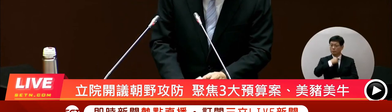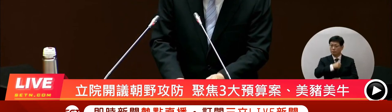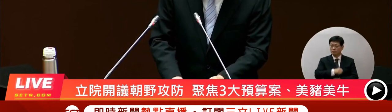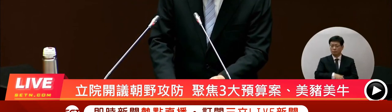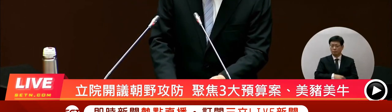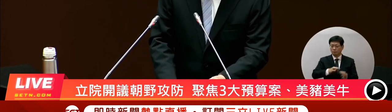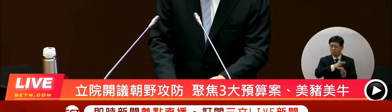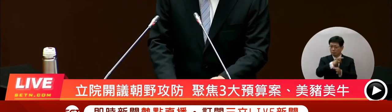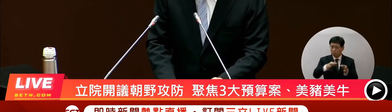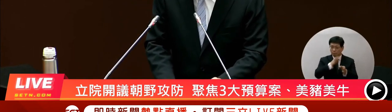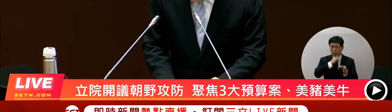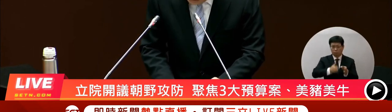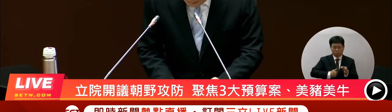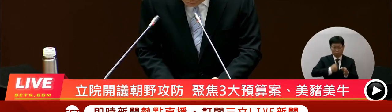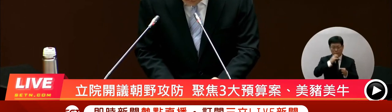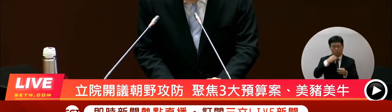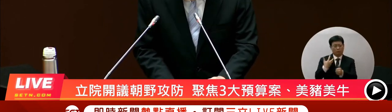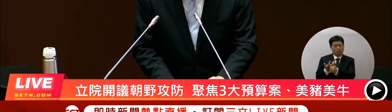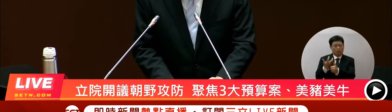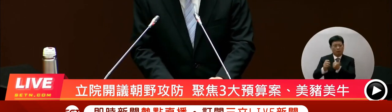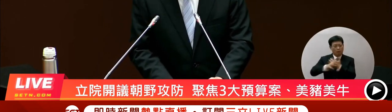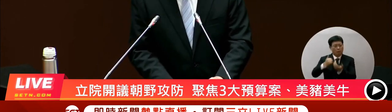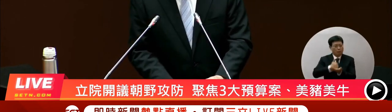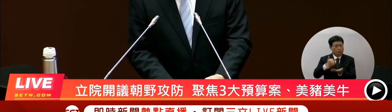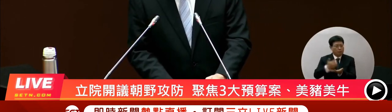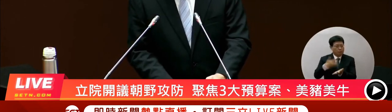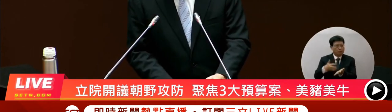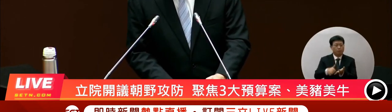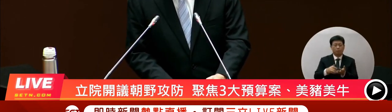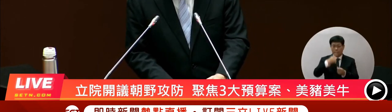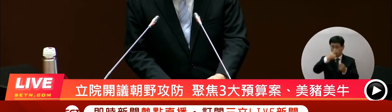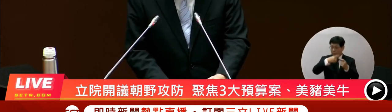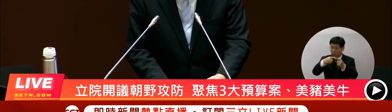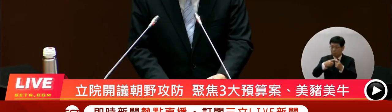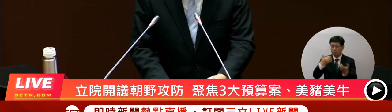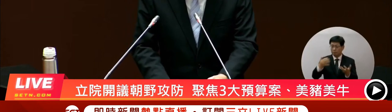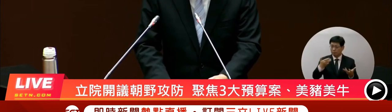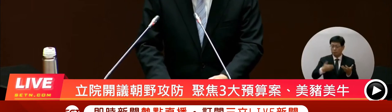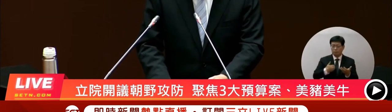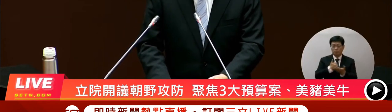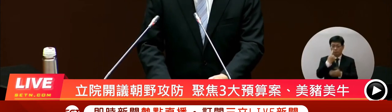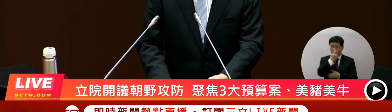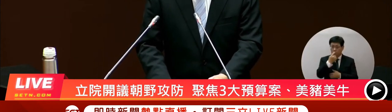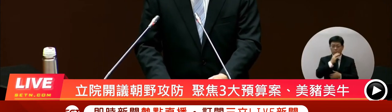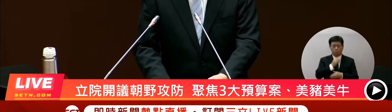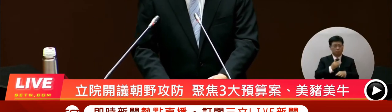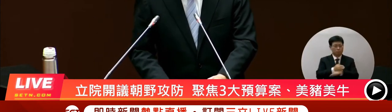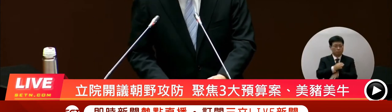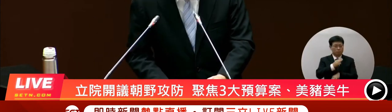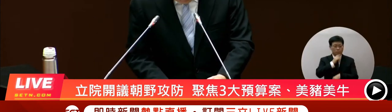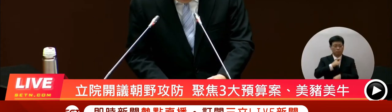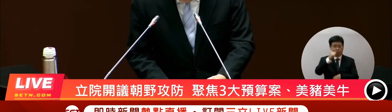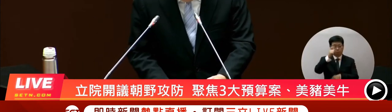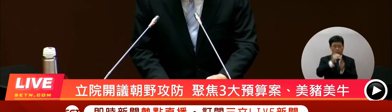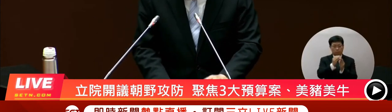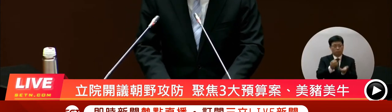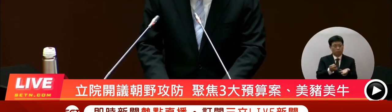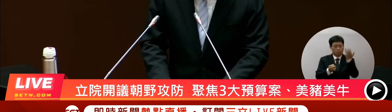经济高度仰赖贸易，每年出口总值超过新台币